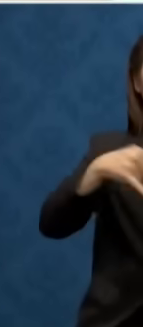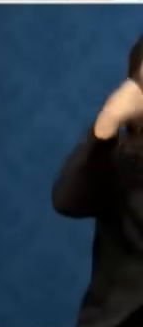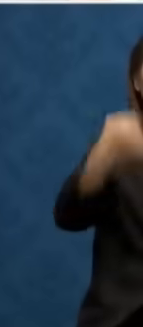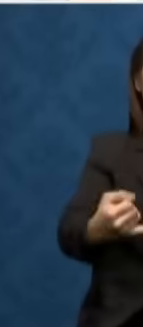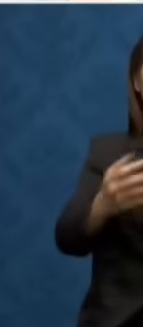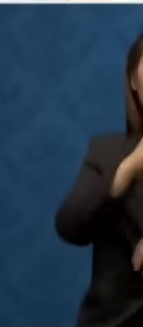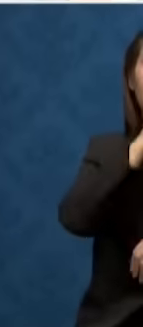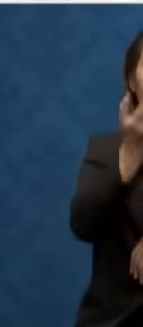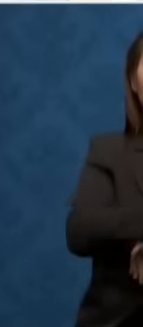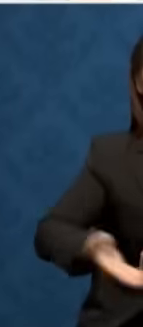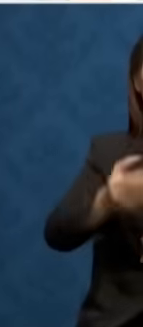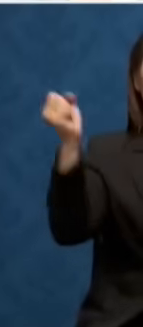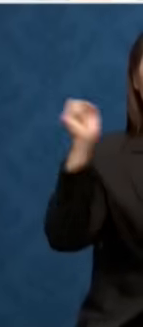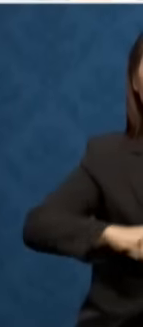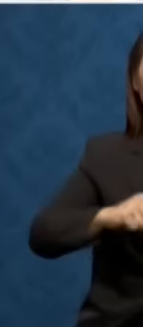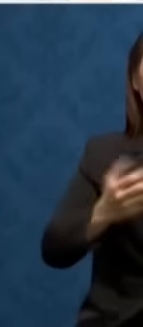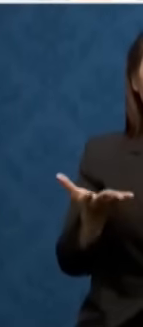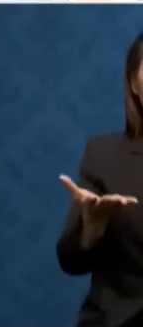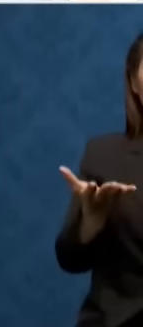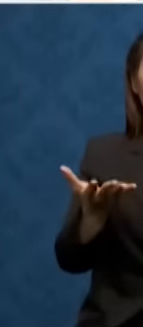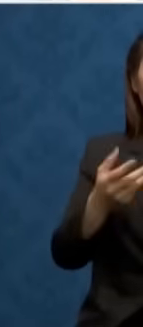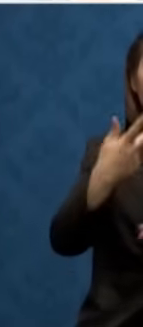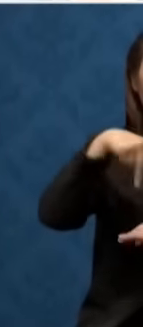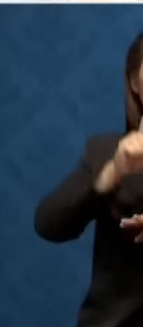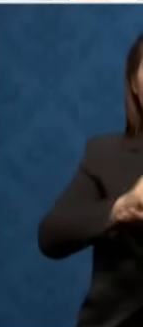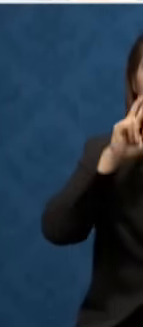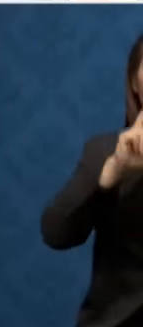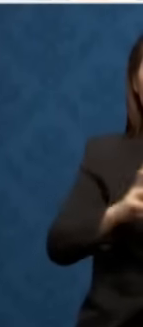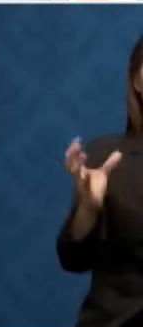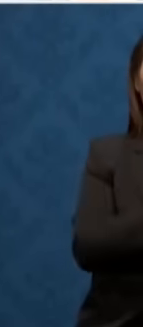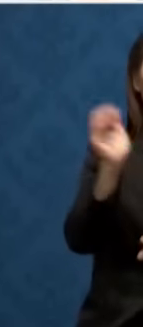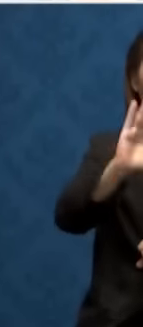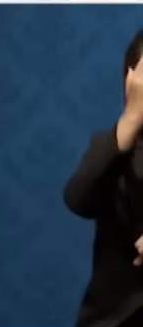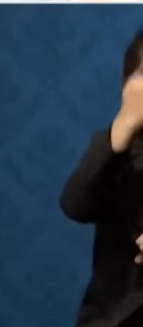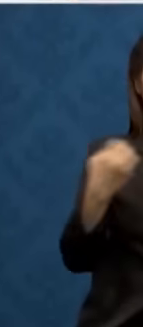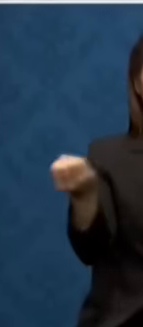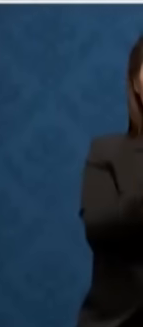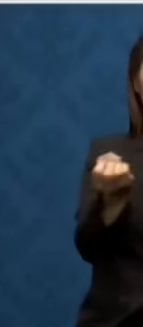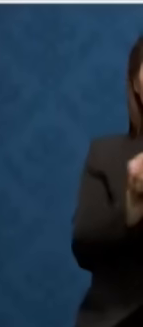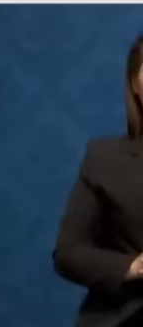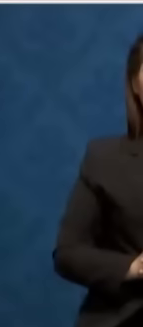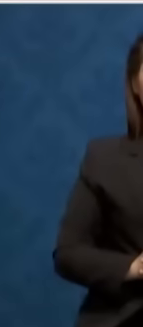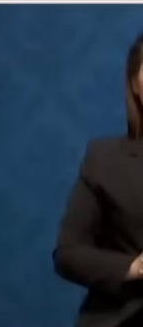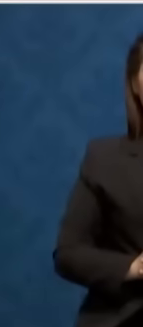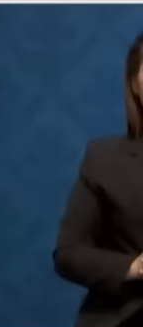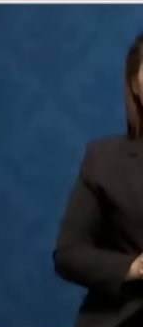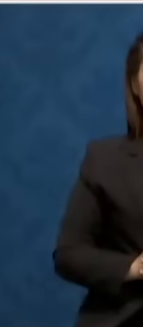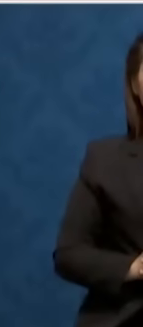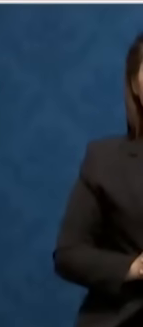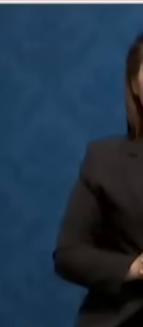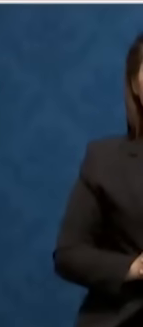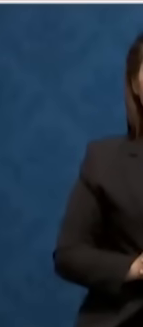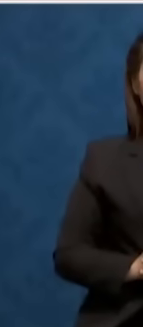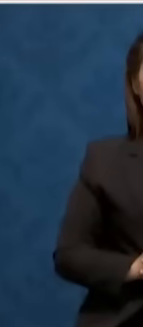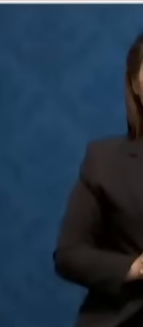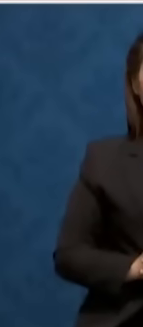าสภามีมติอย่างไรเนี่ยไม่ต้องรบกวนท่านประธานต้องวินิจฉัยก็จะเป็นการไม่กระทบกระเทือนการใช้อำนาจของท่านประธาน คุณอัครเดชท่